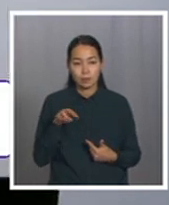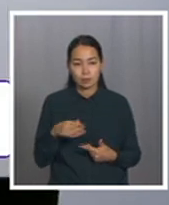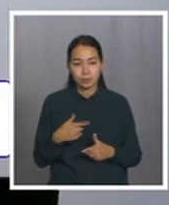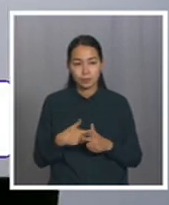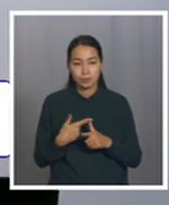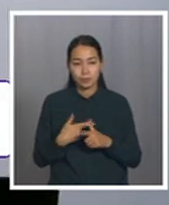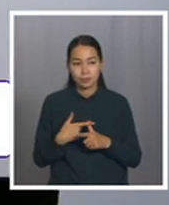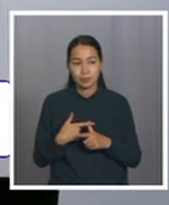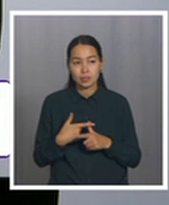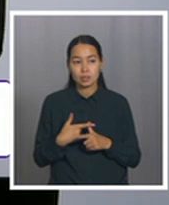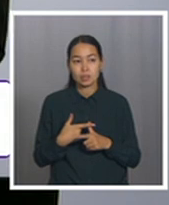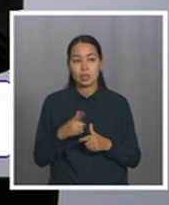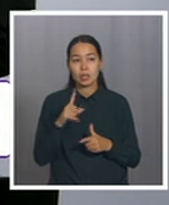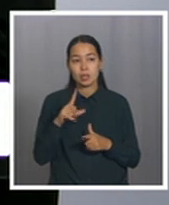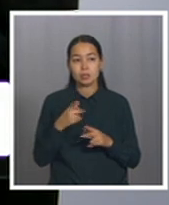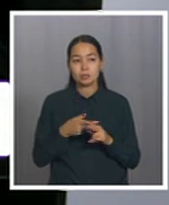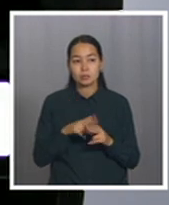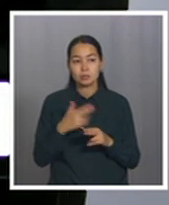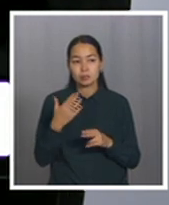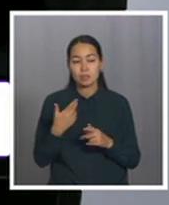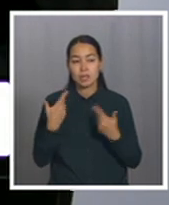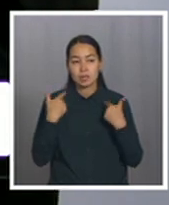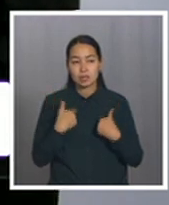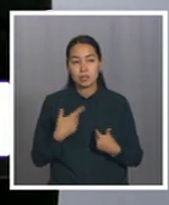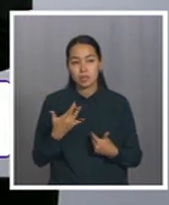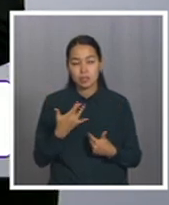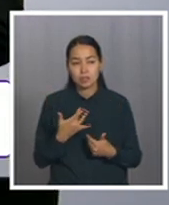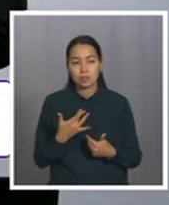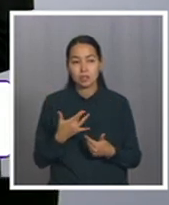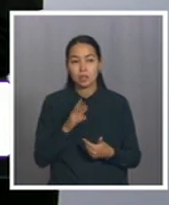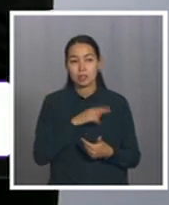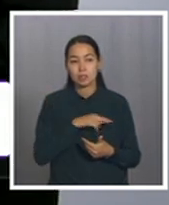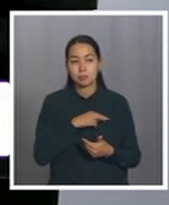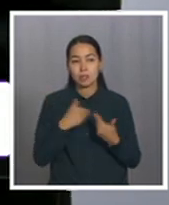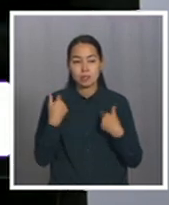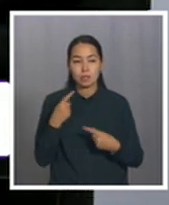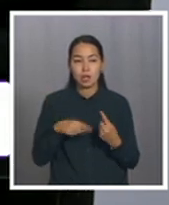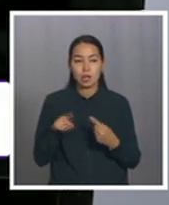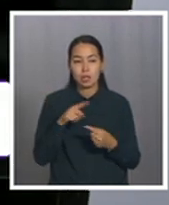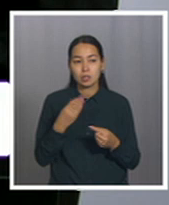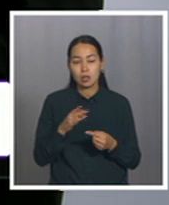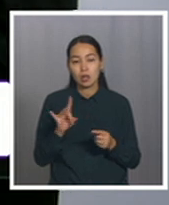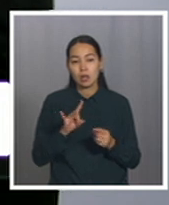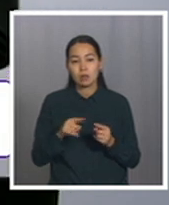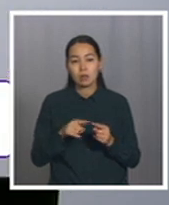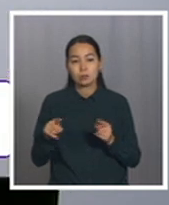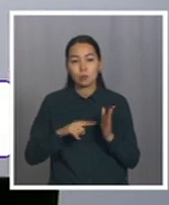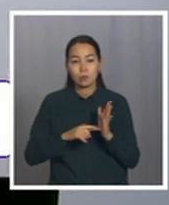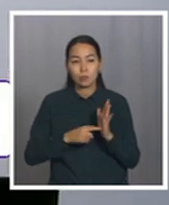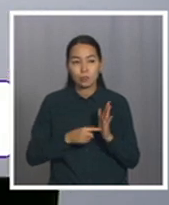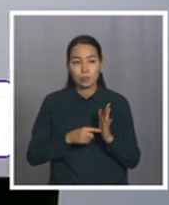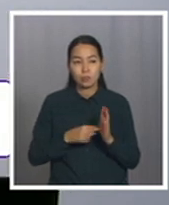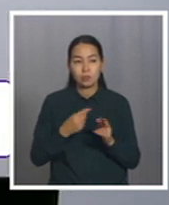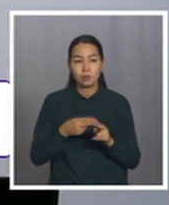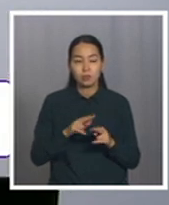онда импульс моментінің анықтамасы дене импульсінің дене айналу осінен қашықтығына көбейтіндісі деп айтсақ болады. Дене импульсы